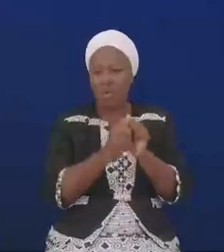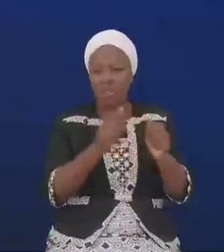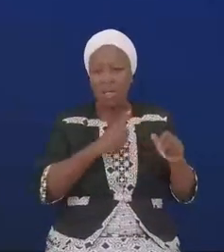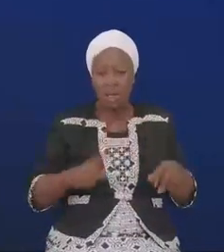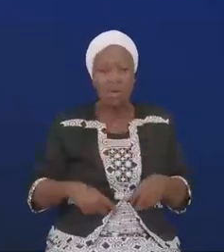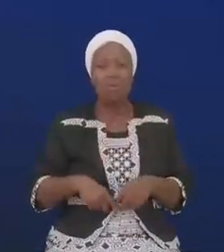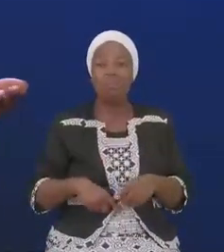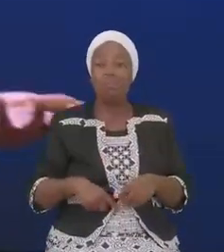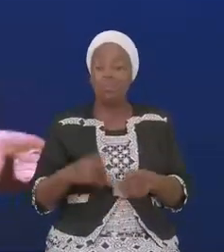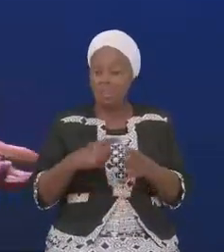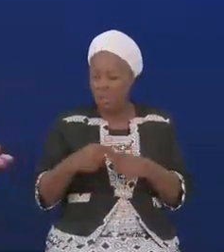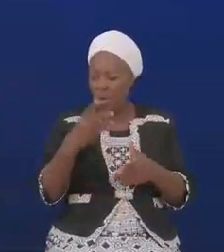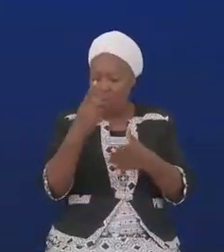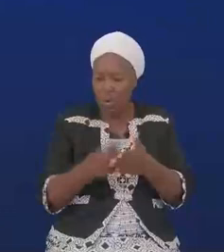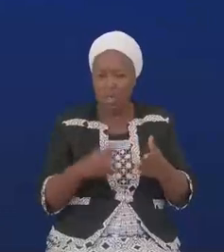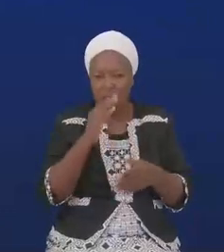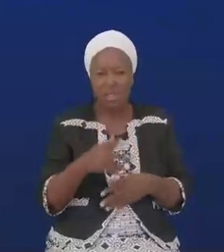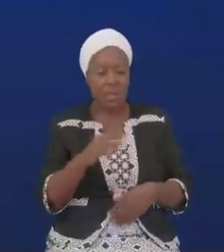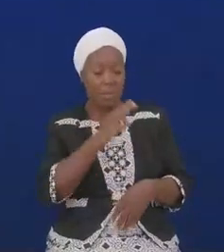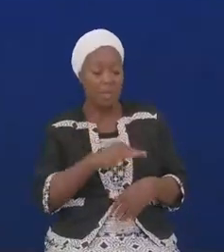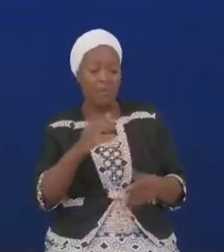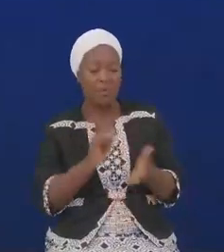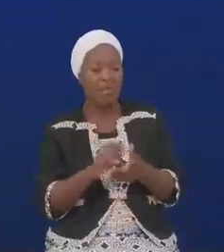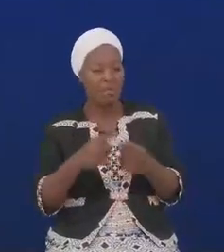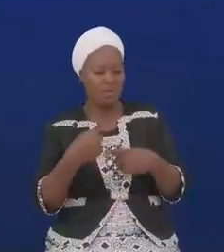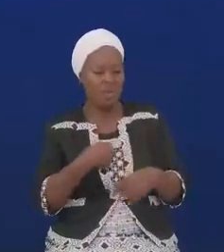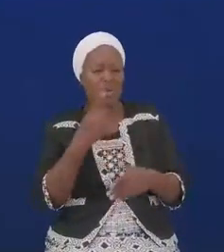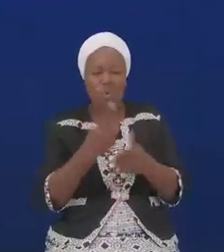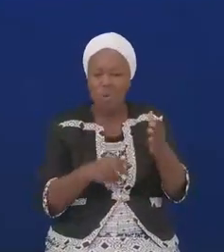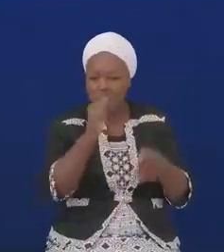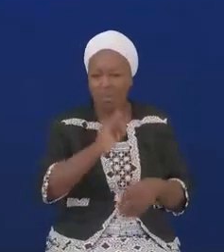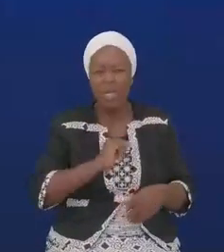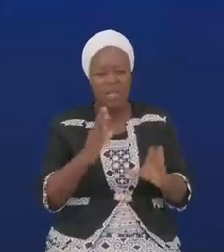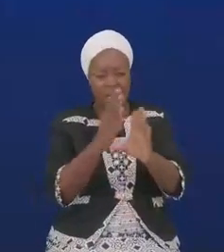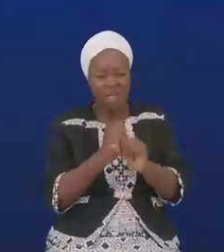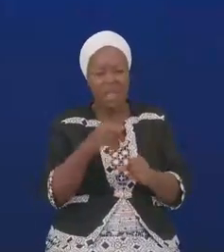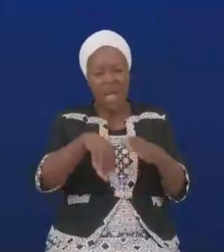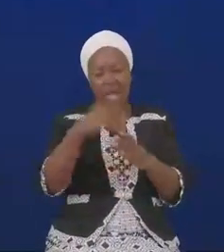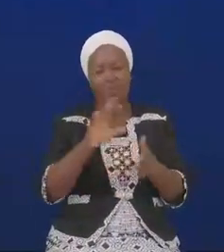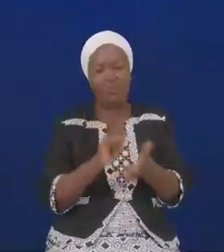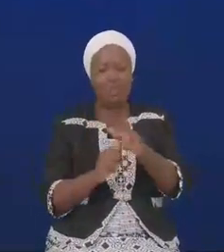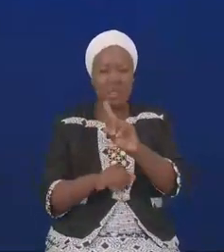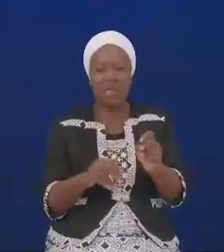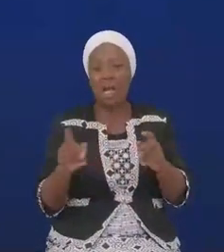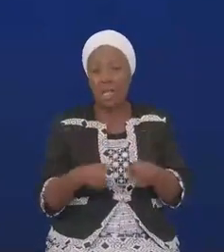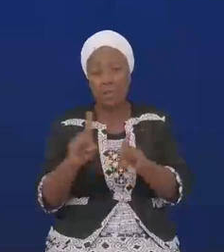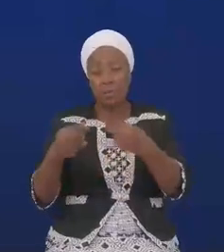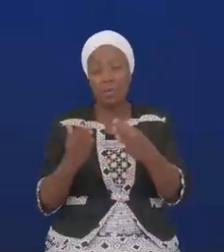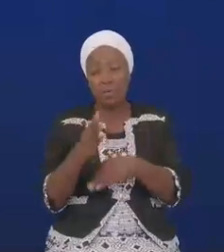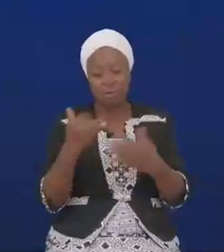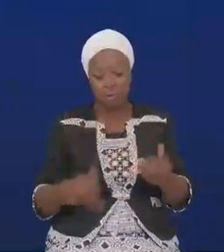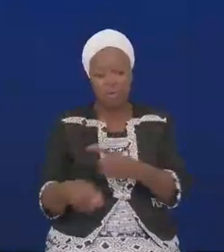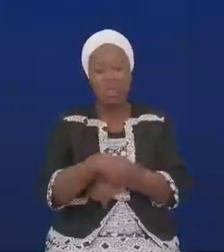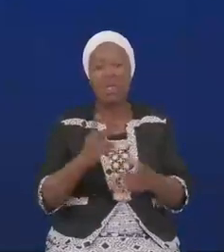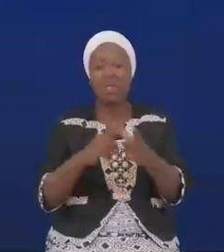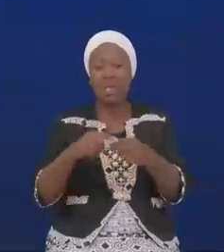avec Dieu, mais vous dites, mais vous ne connaissez pas les avantages de l'alliance, mais qu'est-ce que j'en tirerai comme profit?